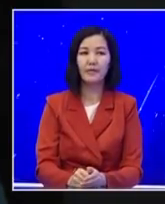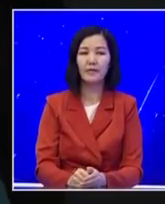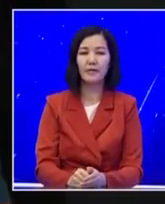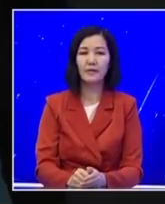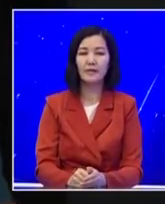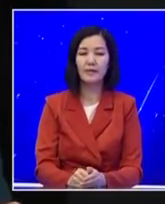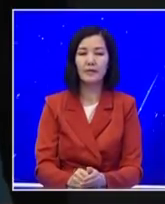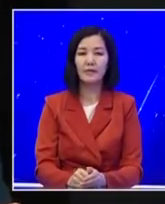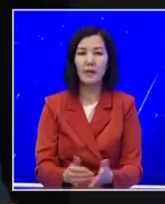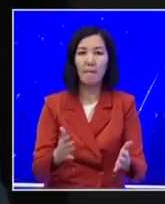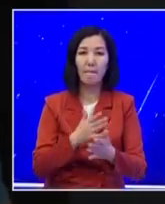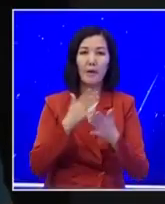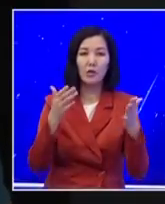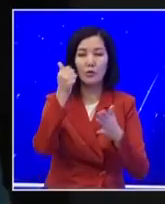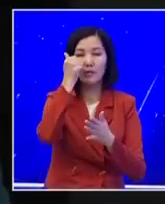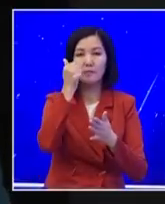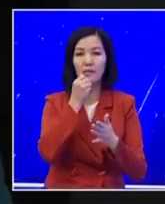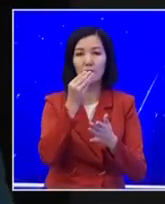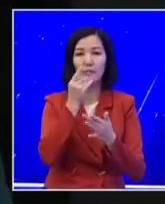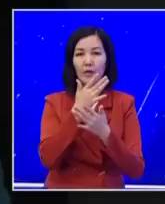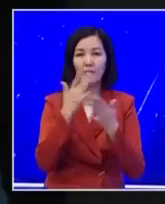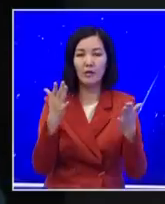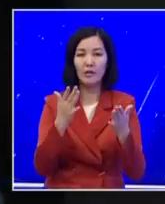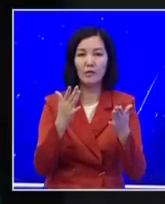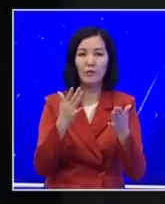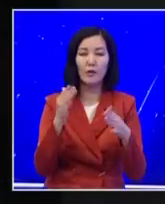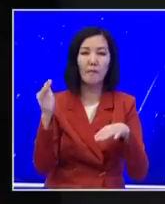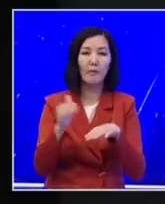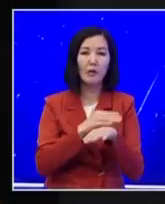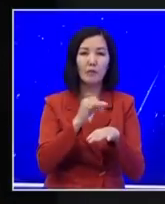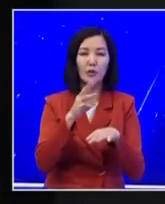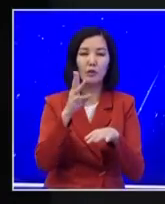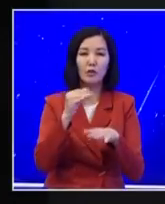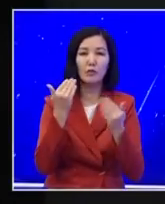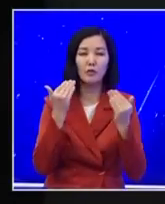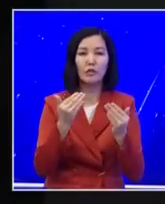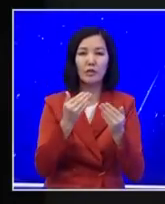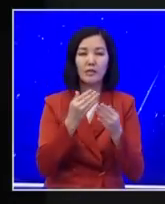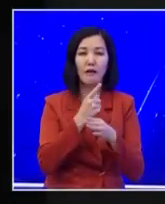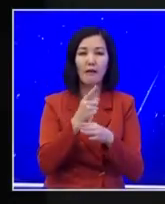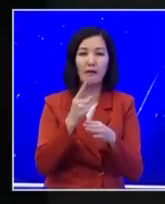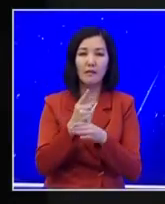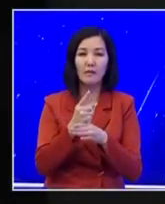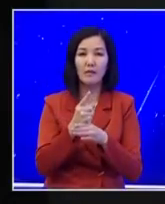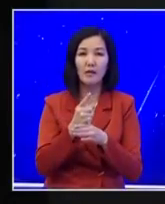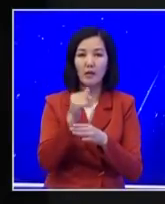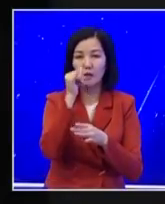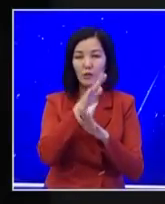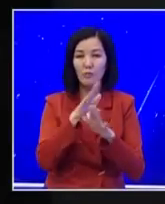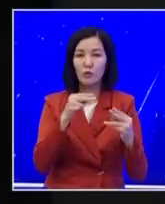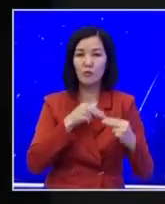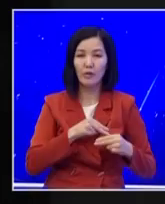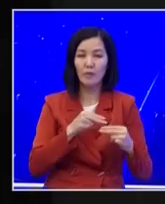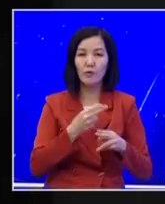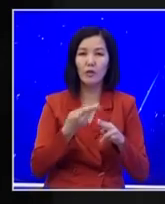помощь. Большое спасибо за продукты фронт-офису Меринды ЖТСУ. Мы сейчас сидим на карантине, не можем никуда выйти, не можем работать.